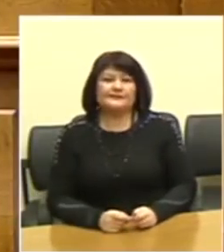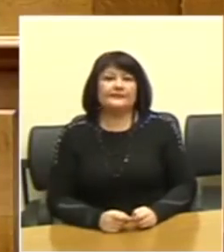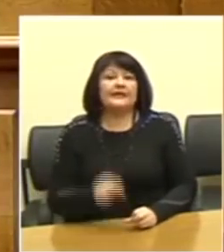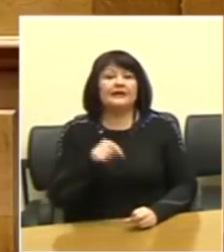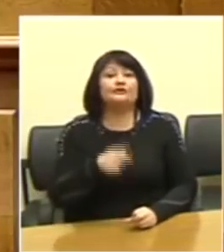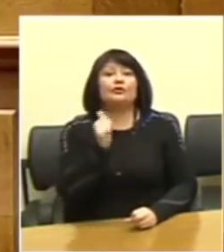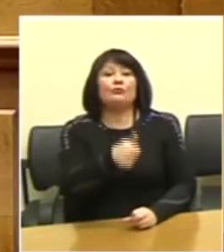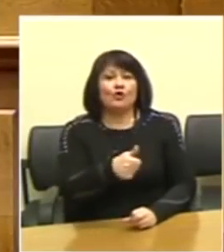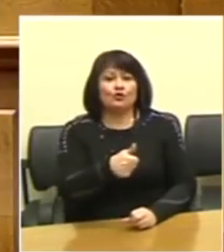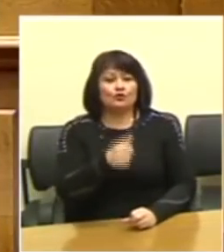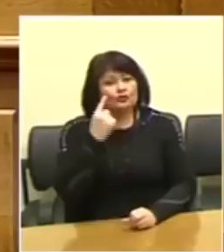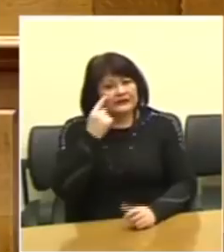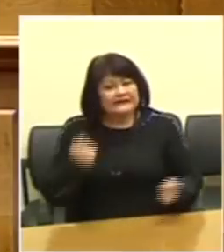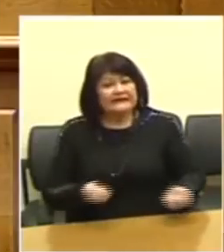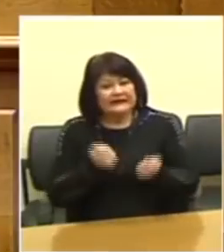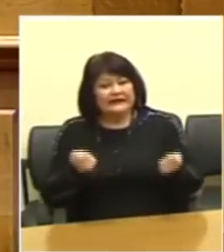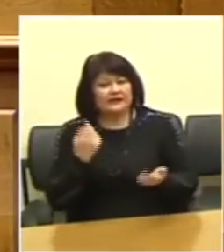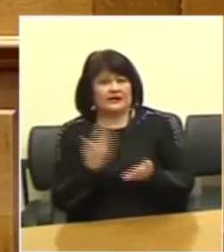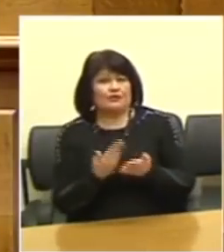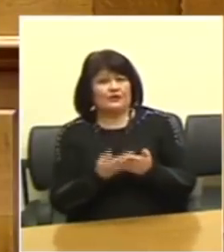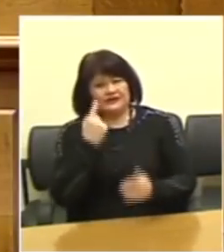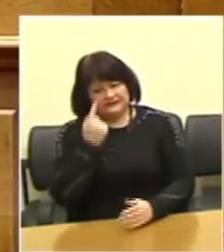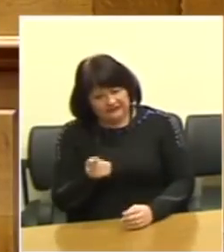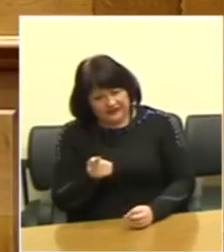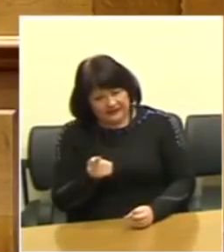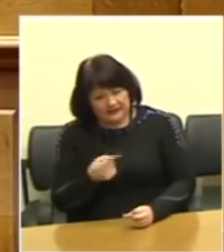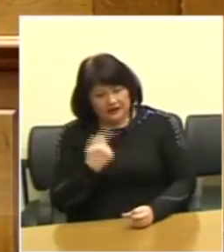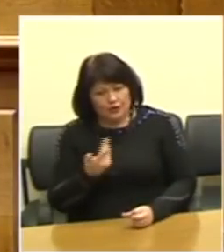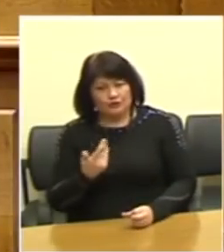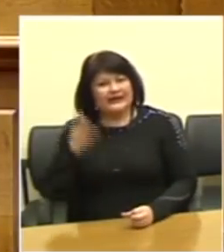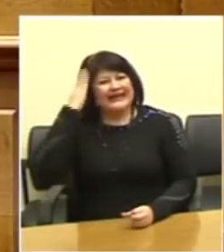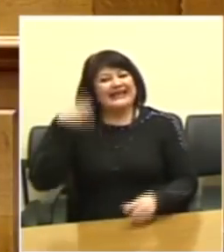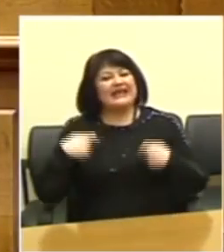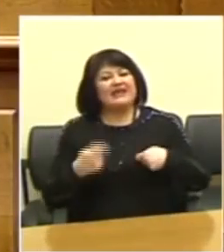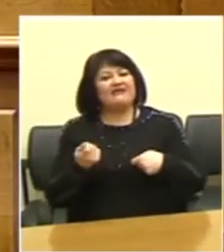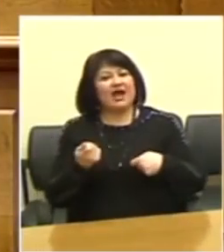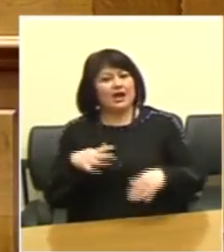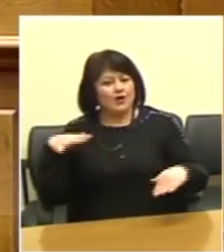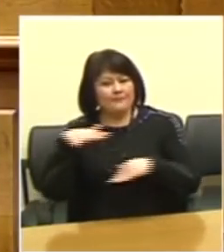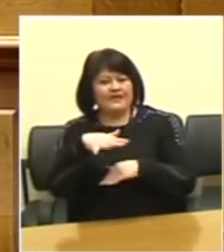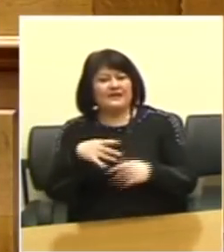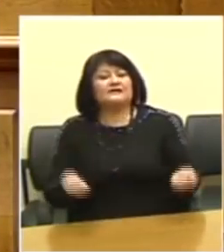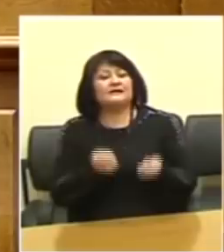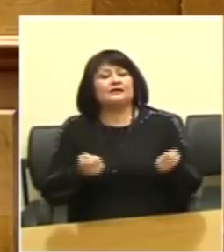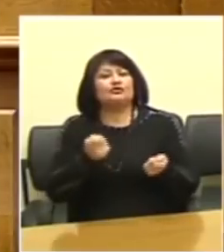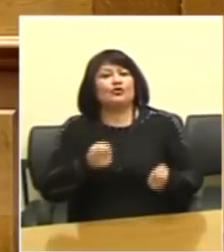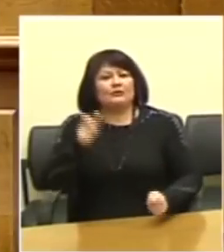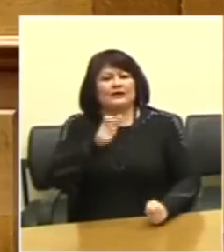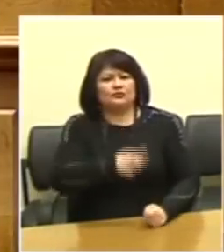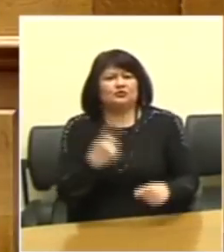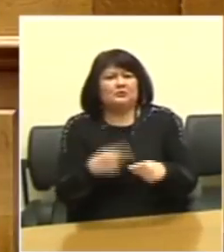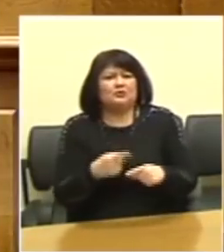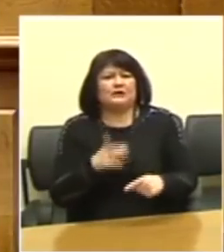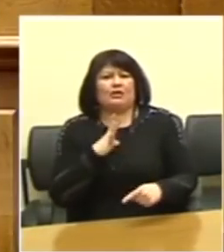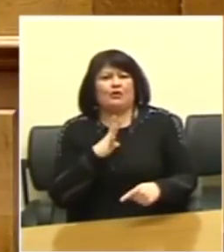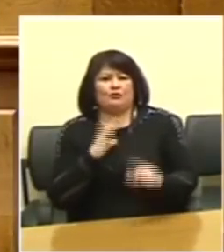του αποτελεί και την καλύτερη απόδειξη ότι η επίθεση του κεφαλαίου απέναντι στον εργαζόμενο λαό, στα λαϊκά